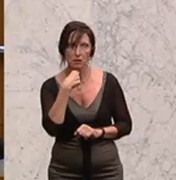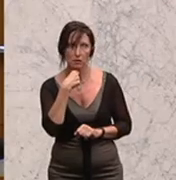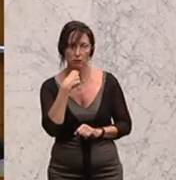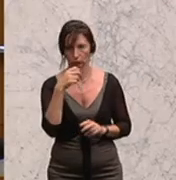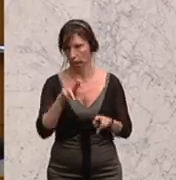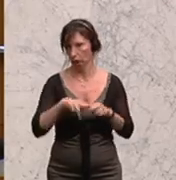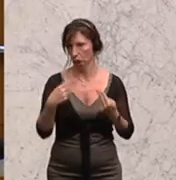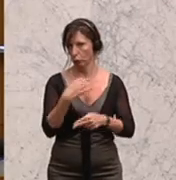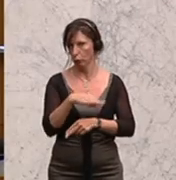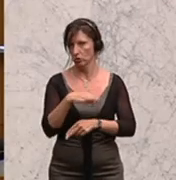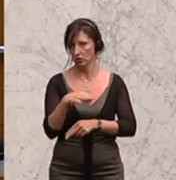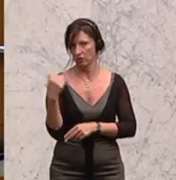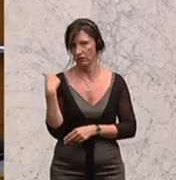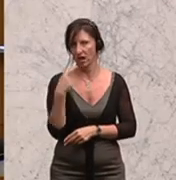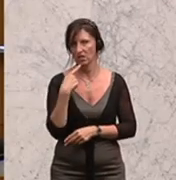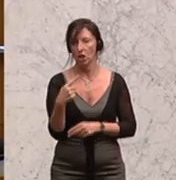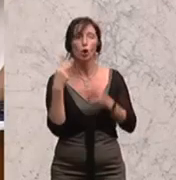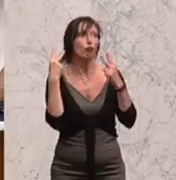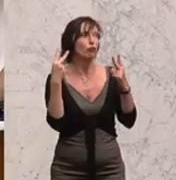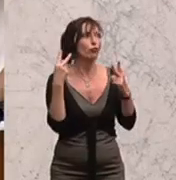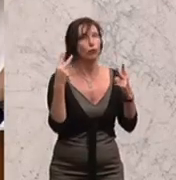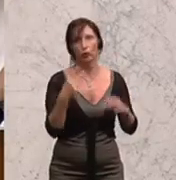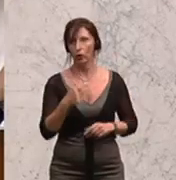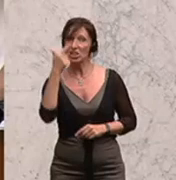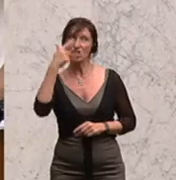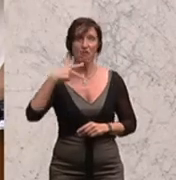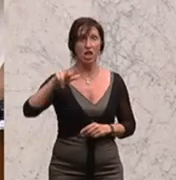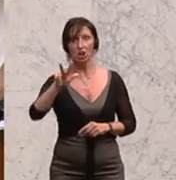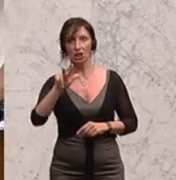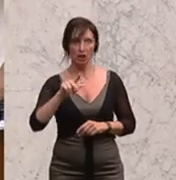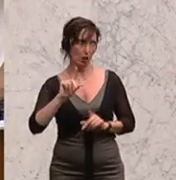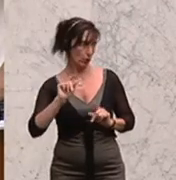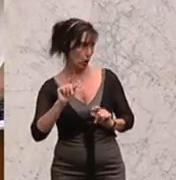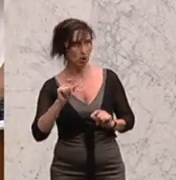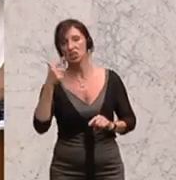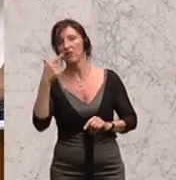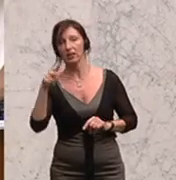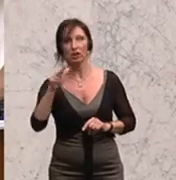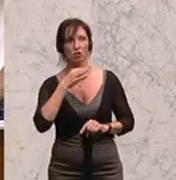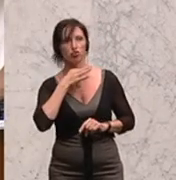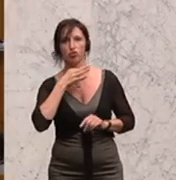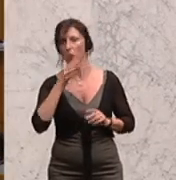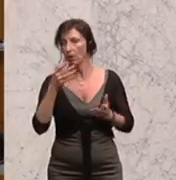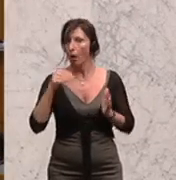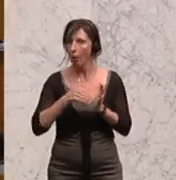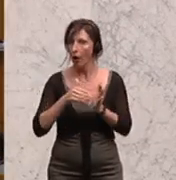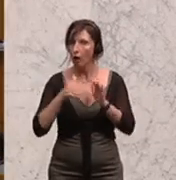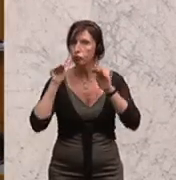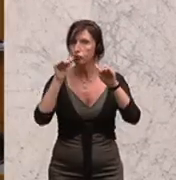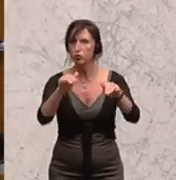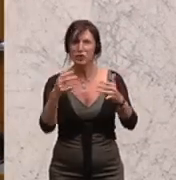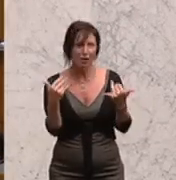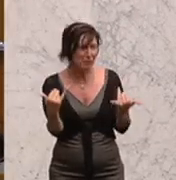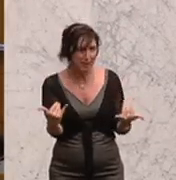der Bundeskanzler hat gesagt, na ja, das ist so wichtig, mit 2/3 müssen wir es schützen. Aber wo ist es jetzt? In